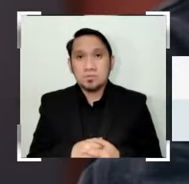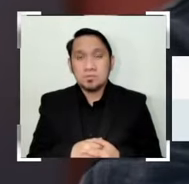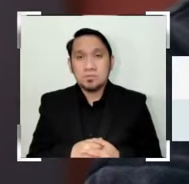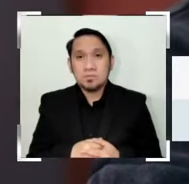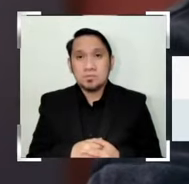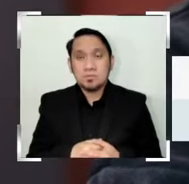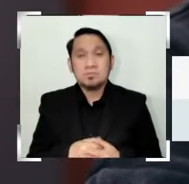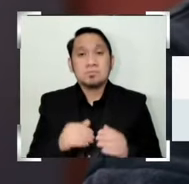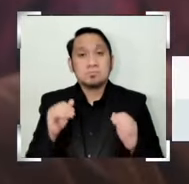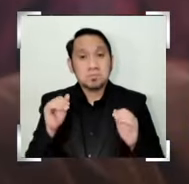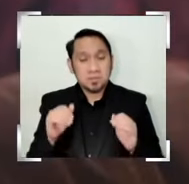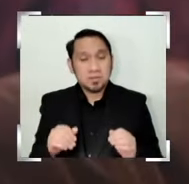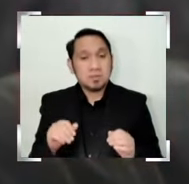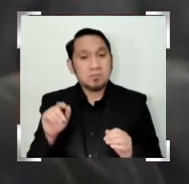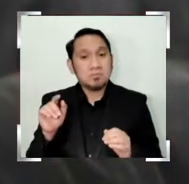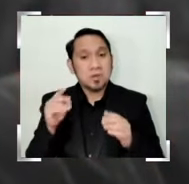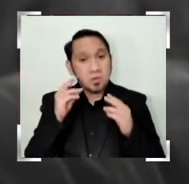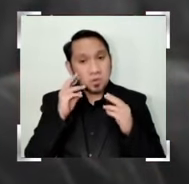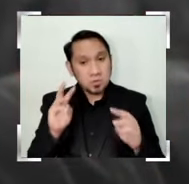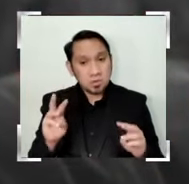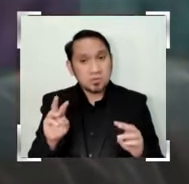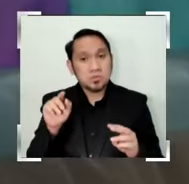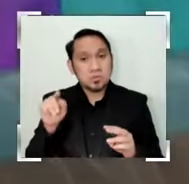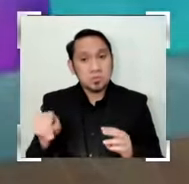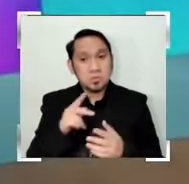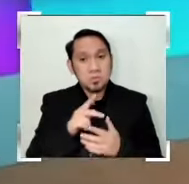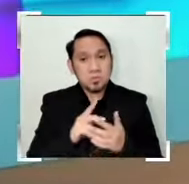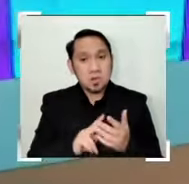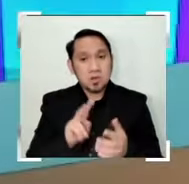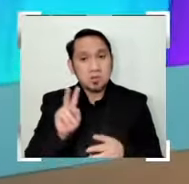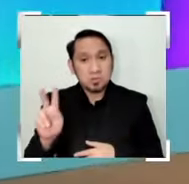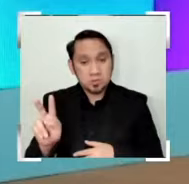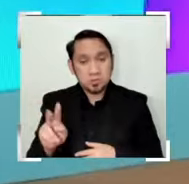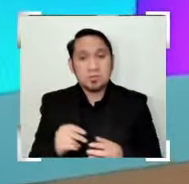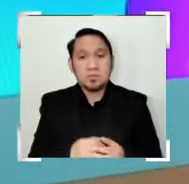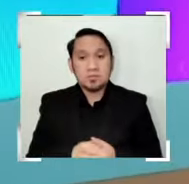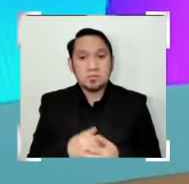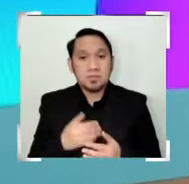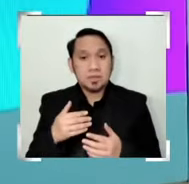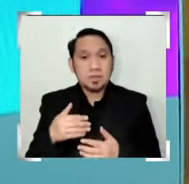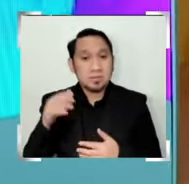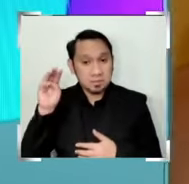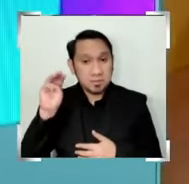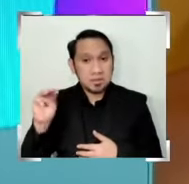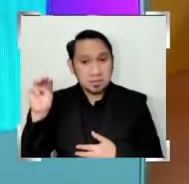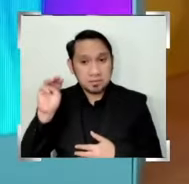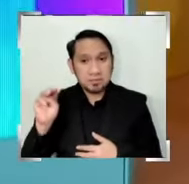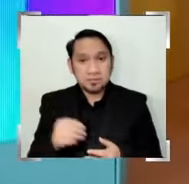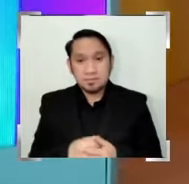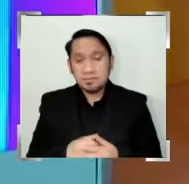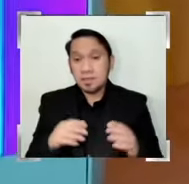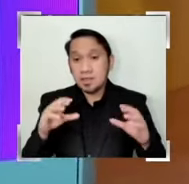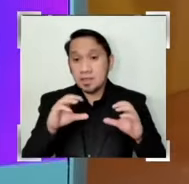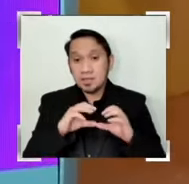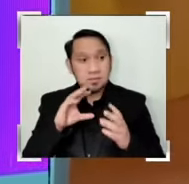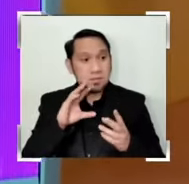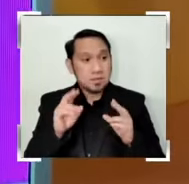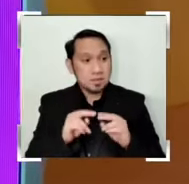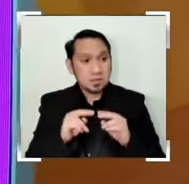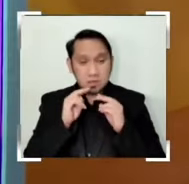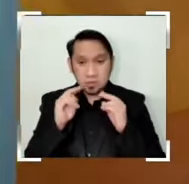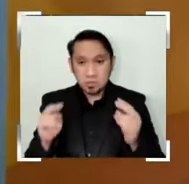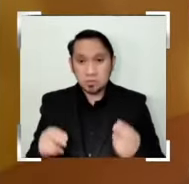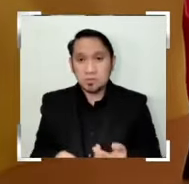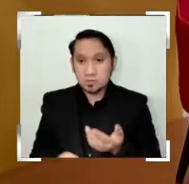Mapapanood ang part 2 ng interview ni Liza sa Fast Talk with Boy Abunda sa Lunes. Para sa GMA Integrated News,